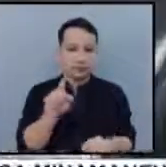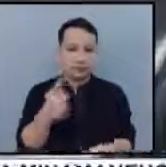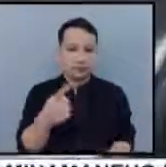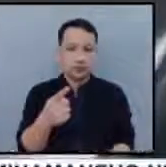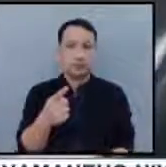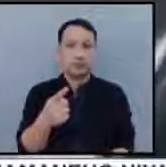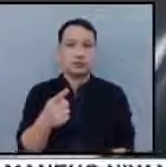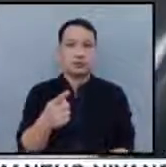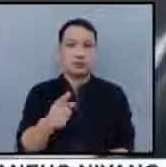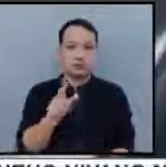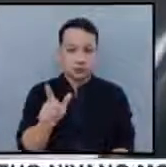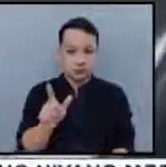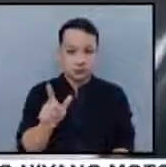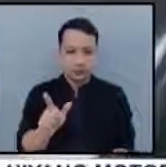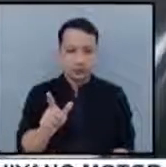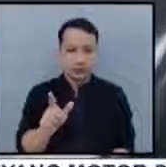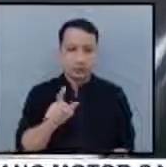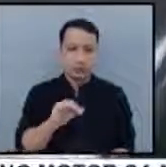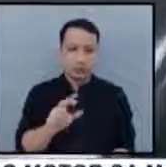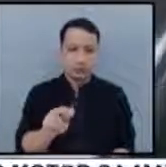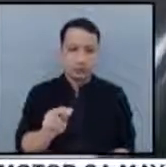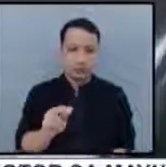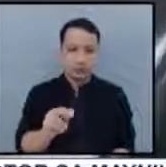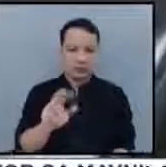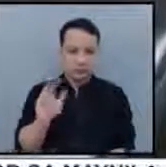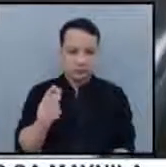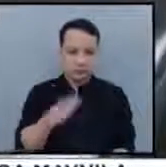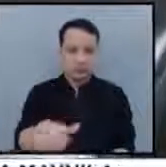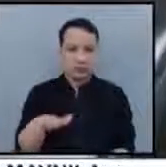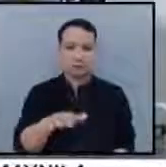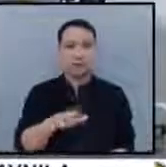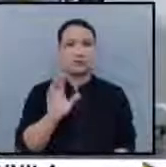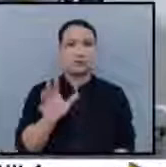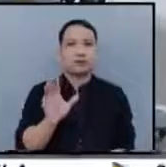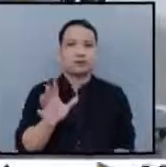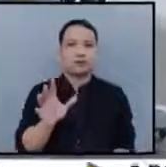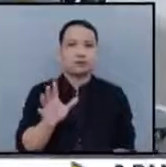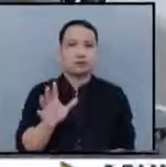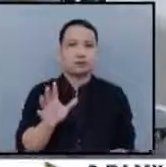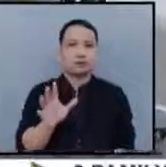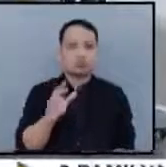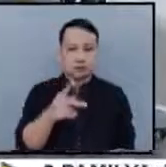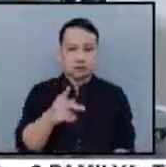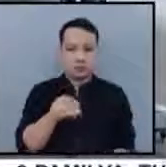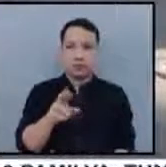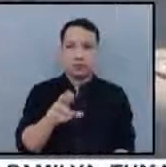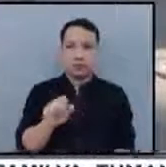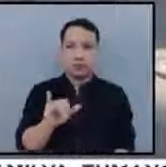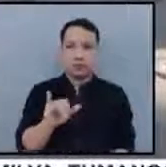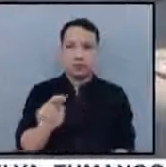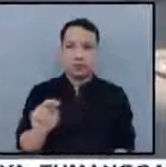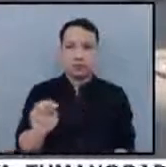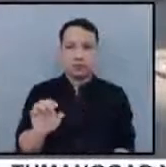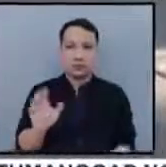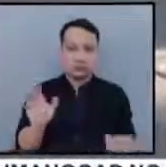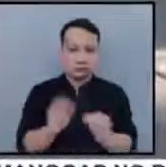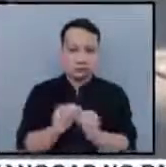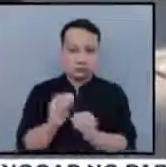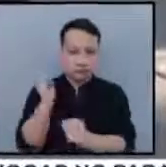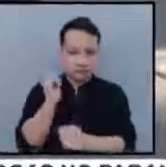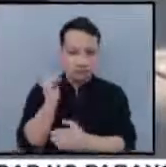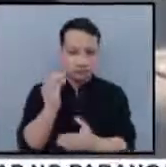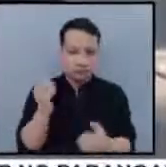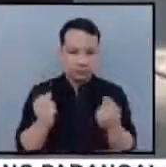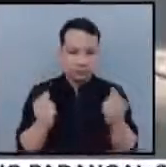20 centavos at 3 pesos and 50 centavos sa kerosene. Dayan, umaasa naman yung mga driver